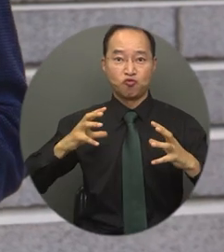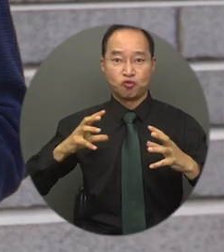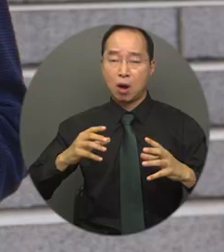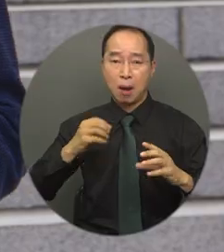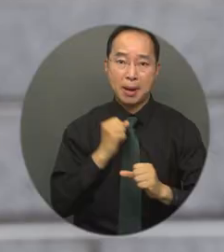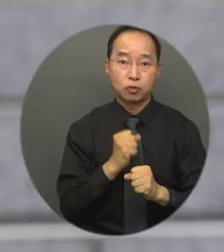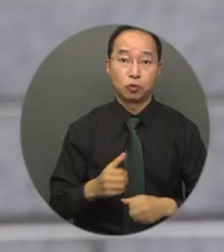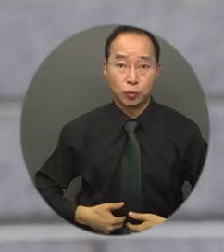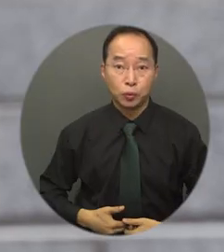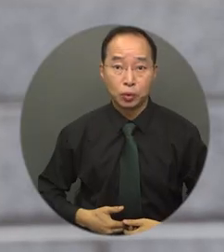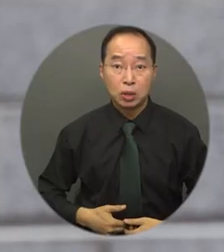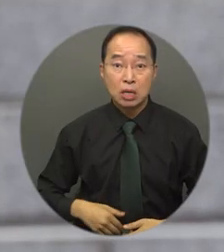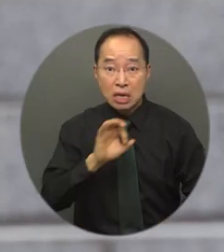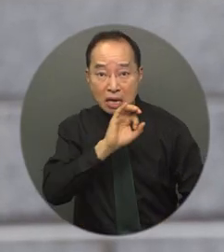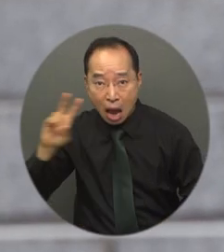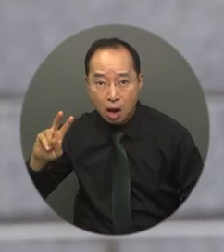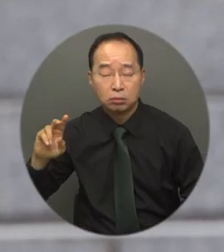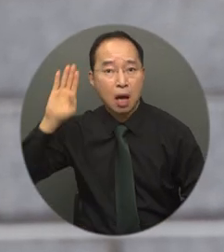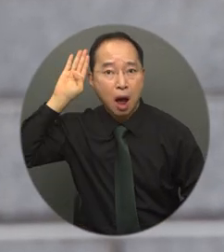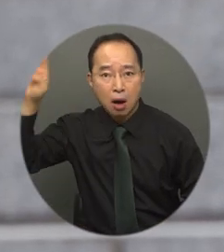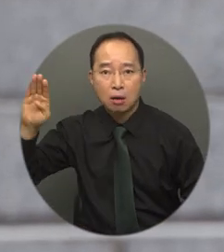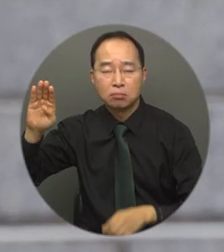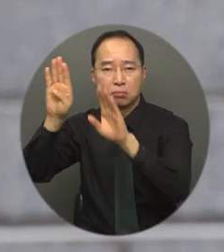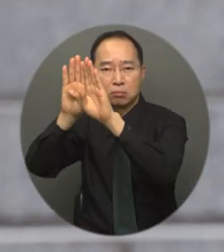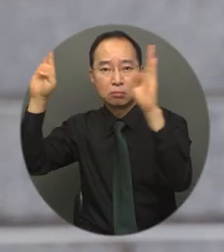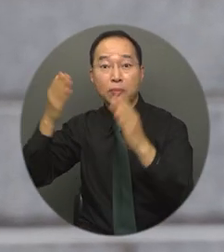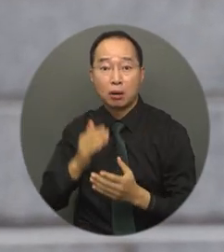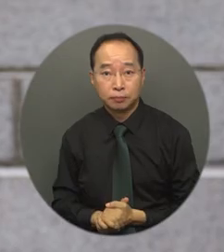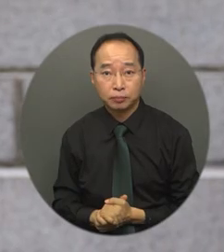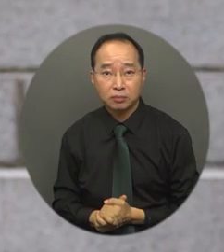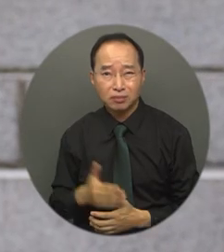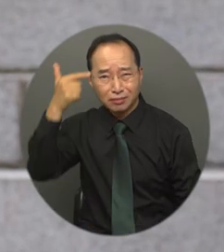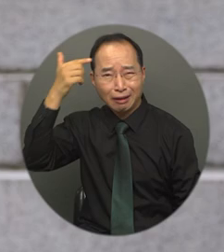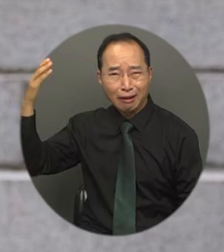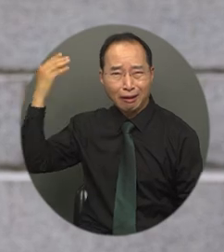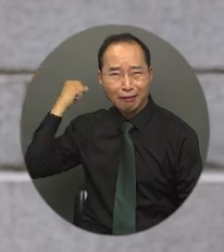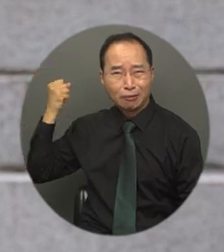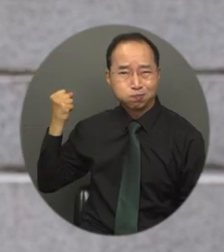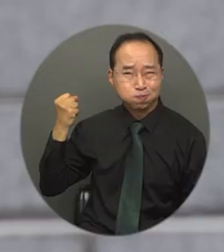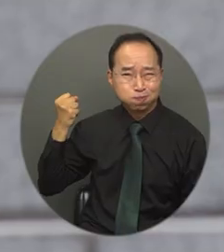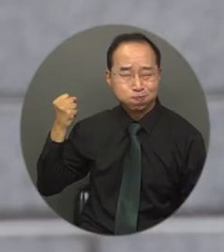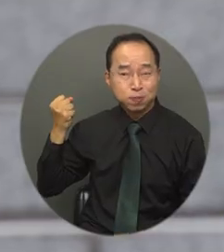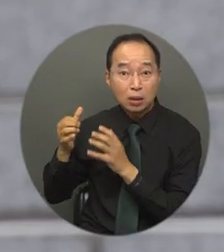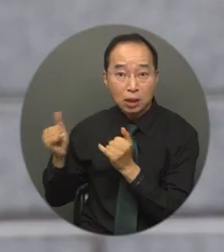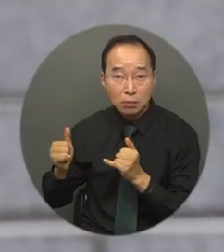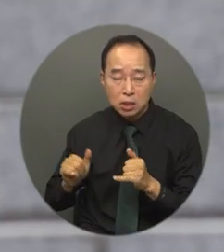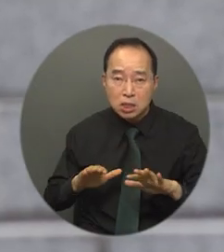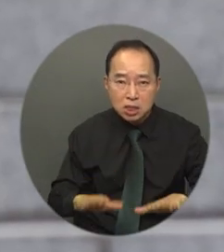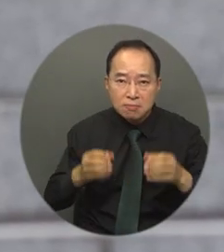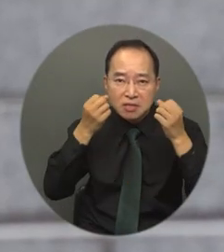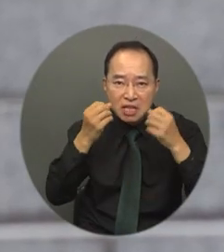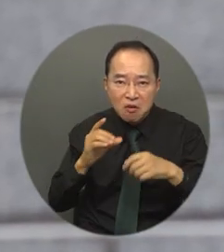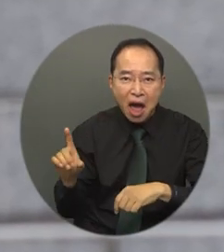합니다. 그래야 대한민국의 미래가 열립니다. 아날로그 기득권 세력이 디지털 미래